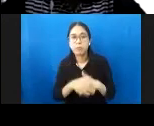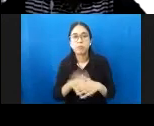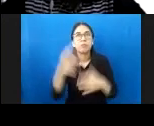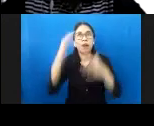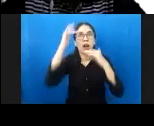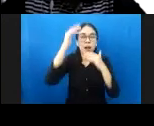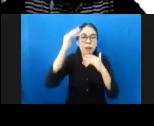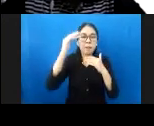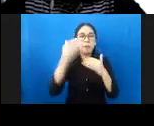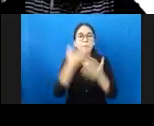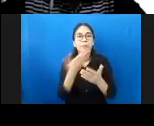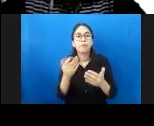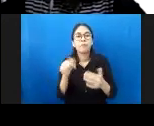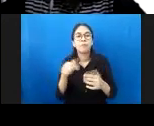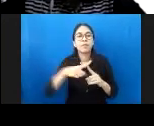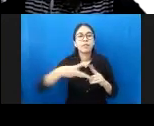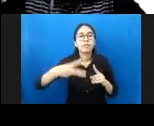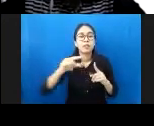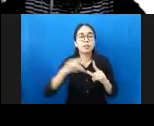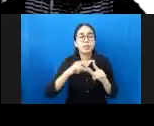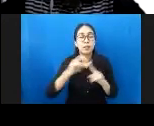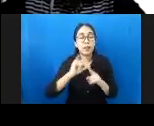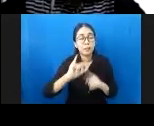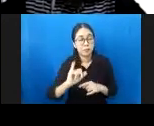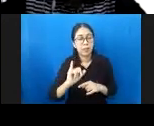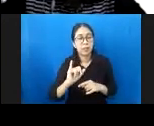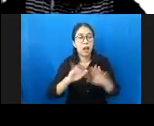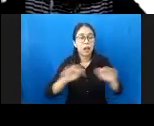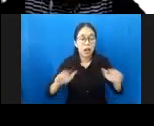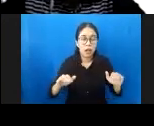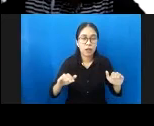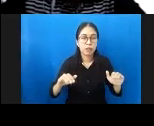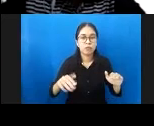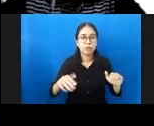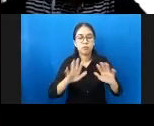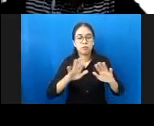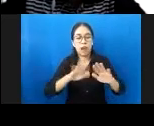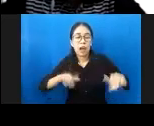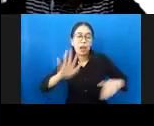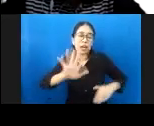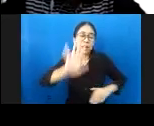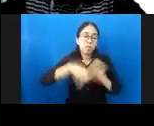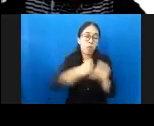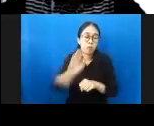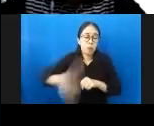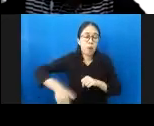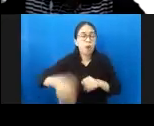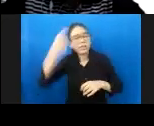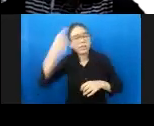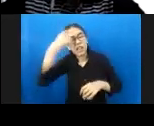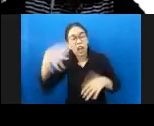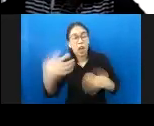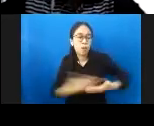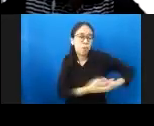bahwa dalam terapi, ya, anak, balita sakit dan bayi muda ini agar menerapkan dengan